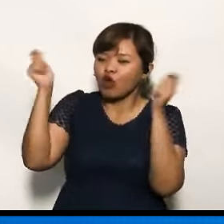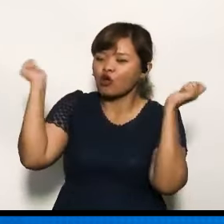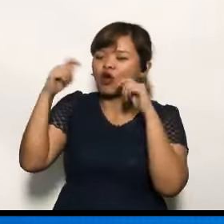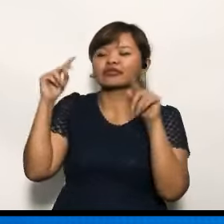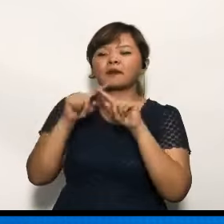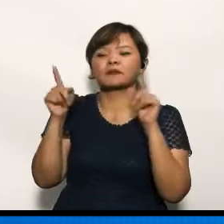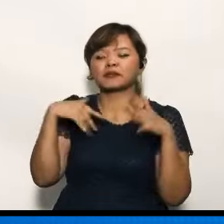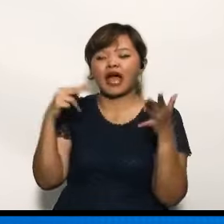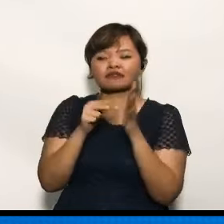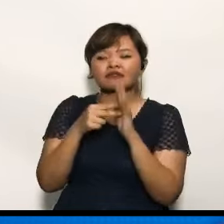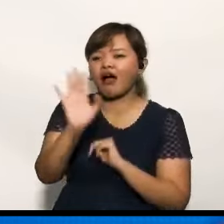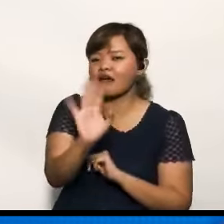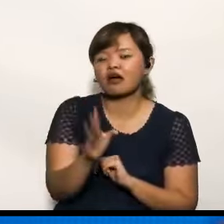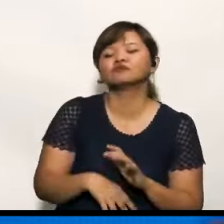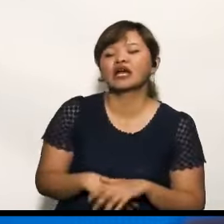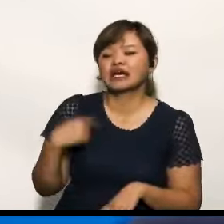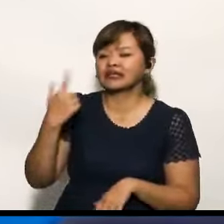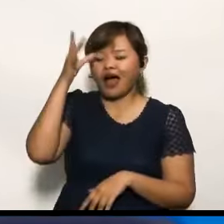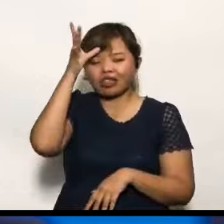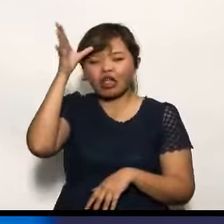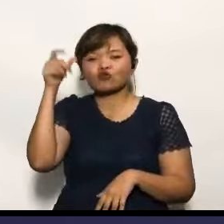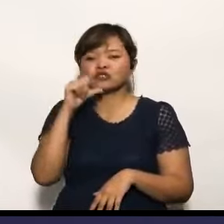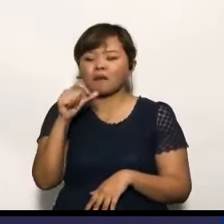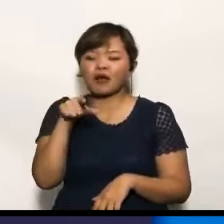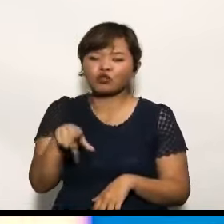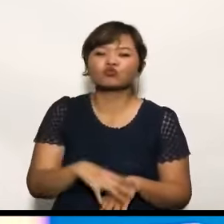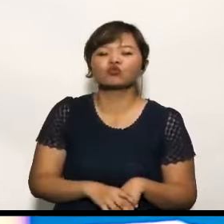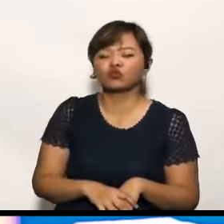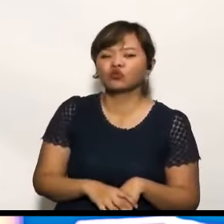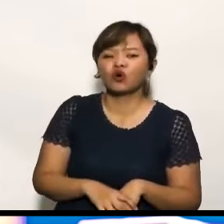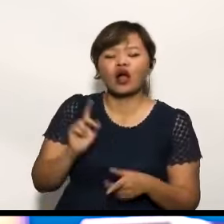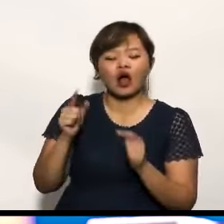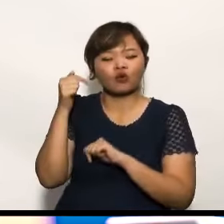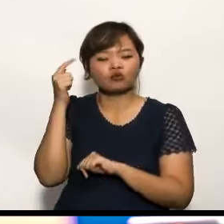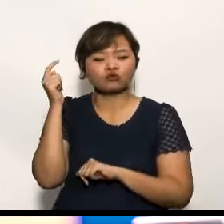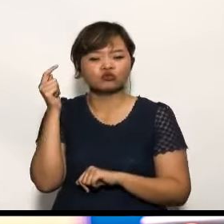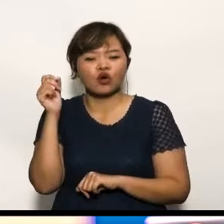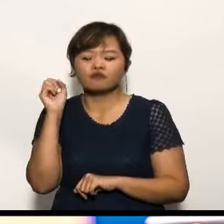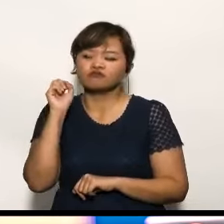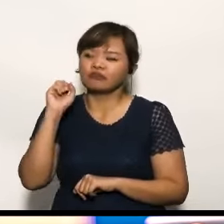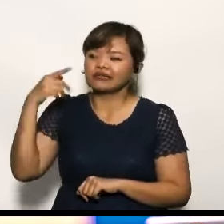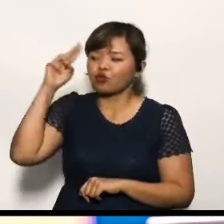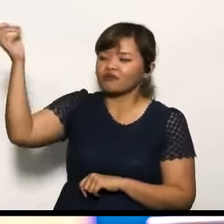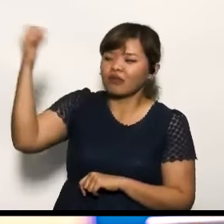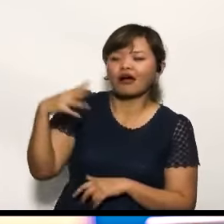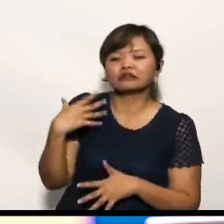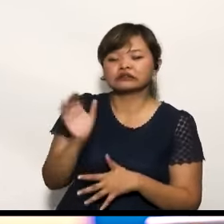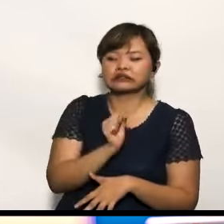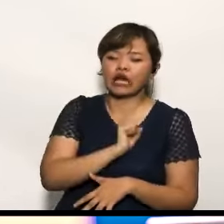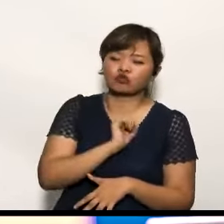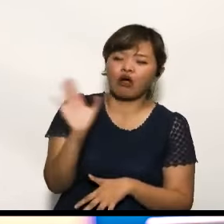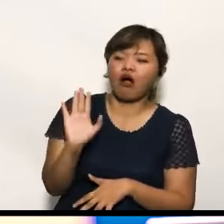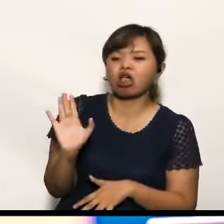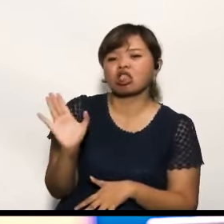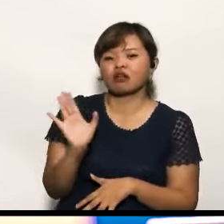Pokoknya tapi gak ada maknanya. Kita gak kenal siapa dia pada saat dia katakan jangan takut. Kalau yang ngasih tahu